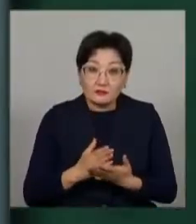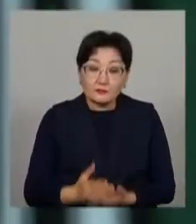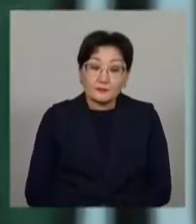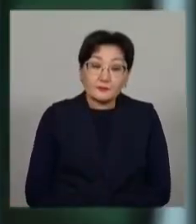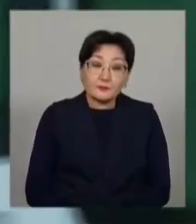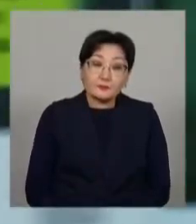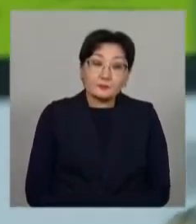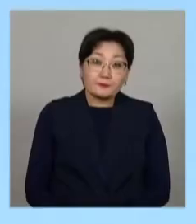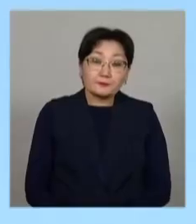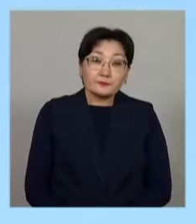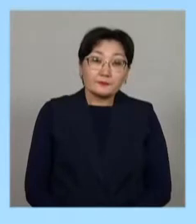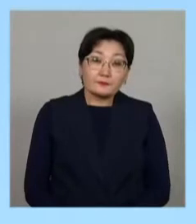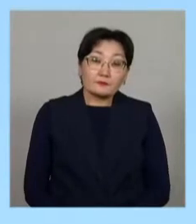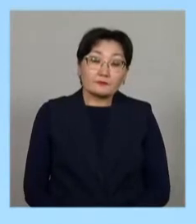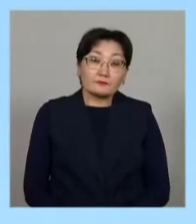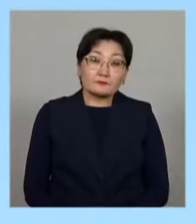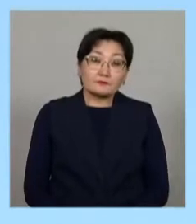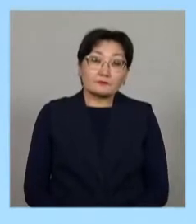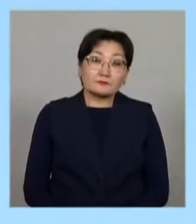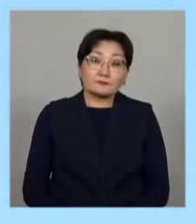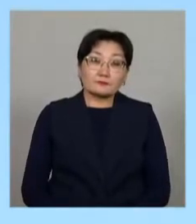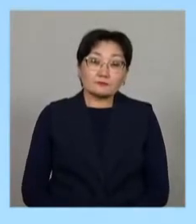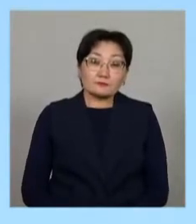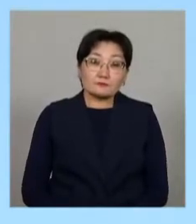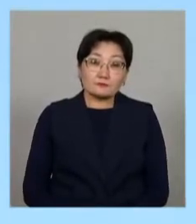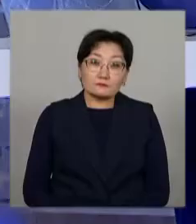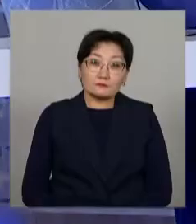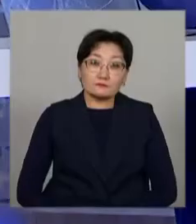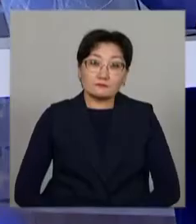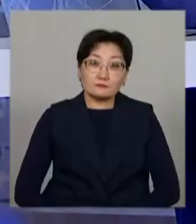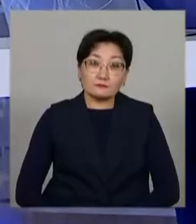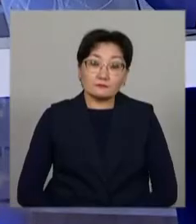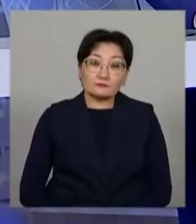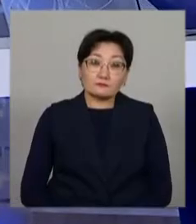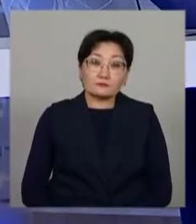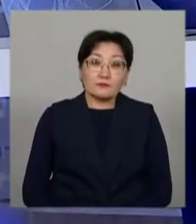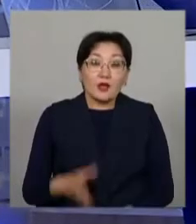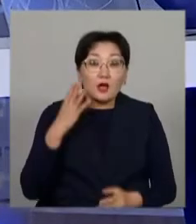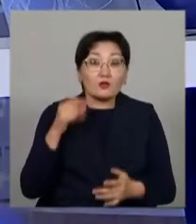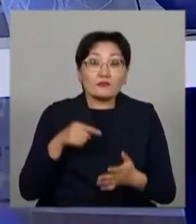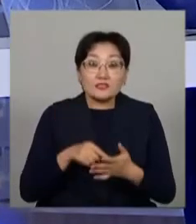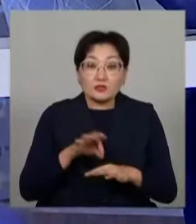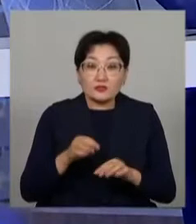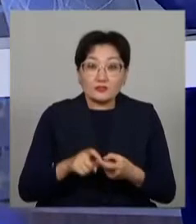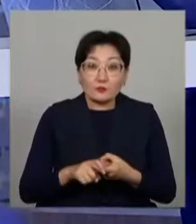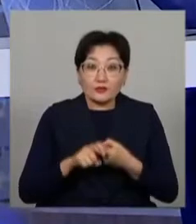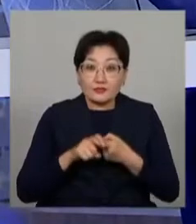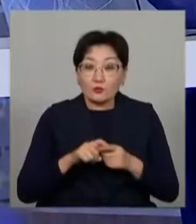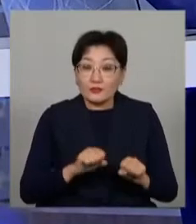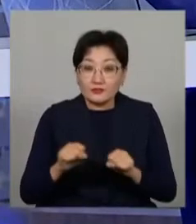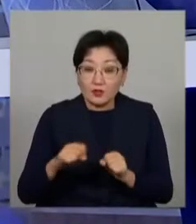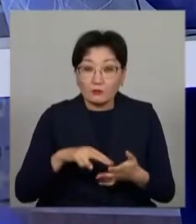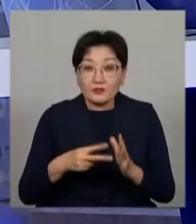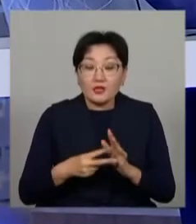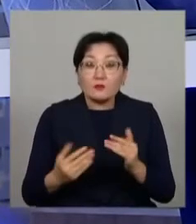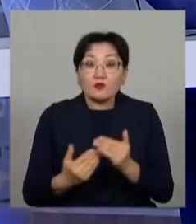Диана Есім, Жұлдызбек Ермұқанов, Алматы телеарнасы, Петропавл қаласынан. Ал Алматыда коронавирустық инфекцияның алдын алу